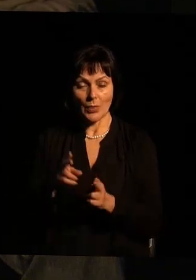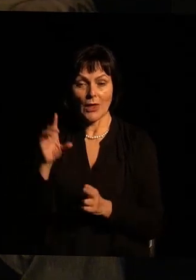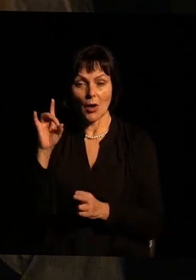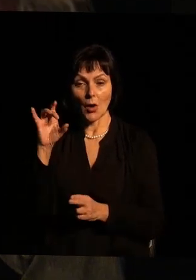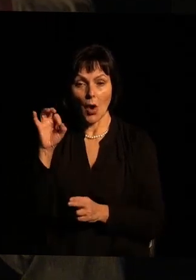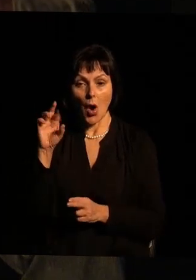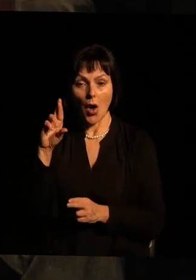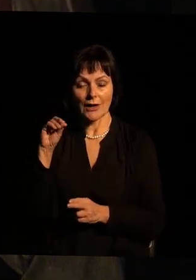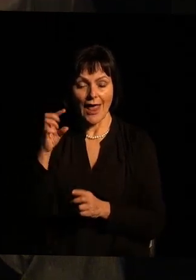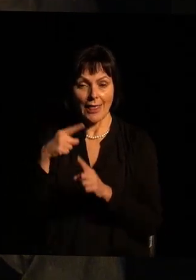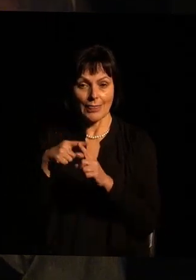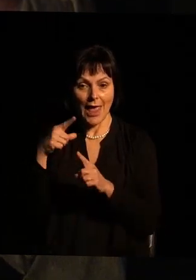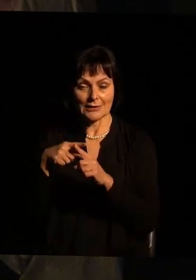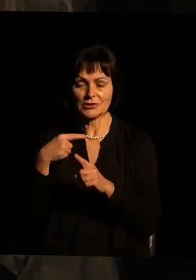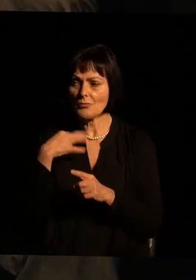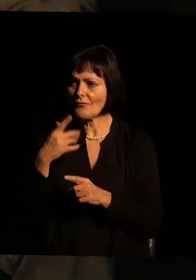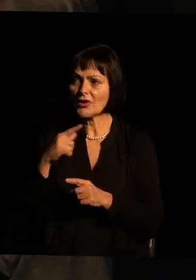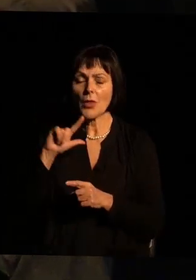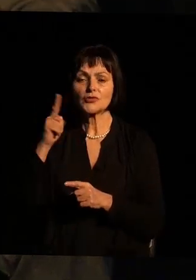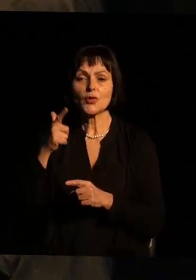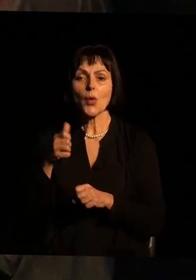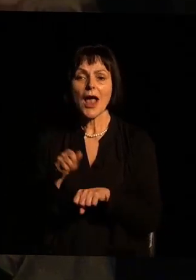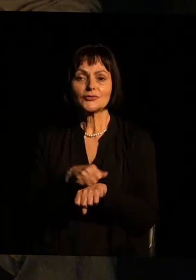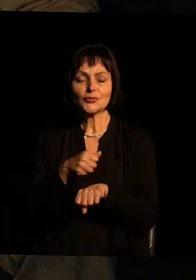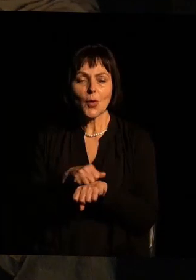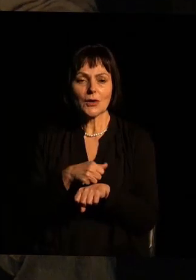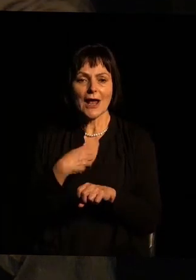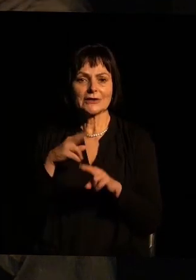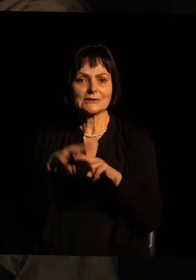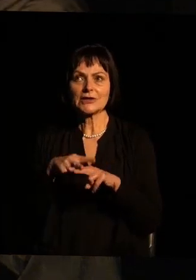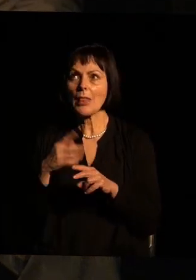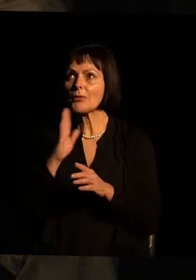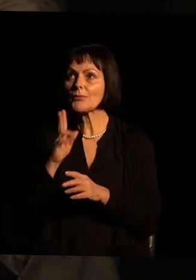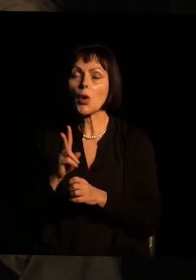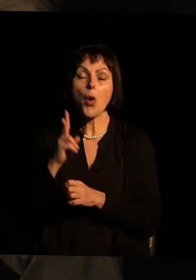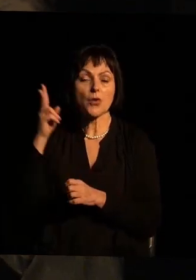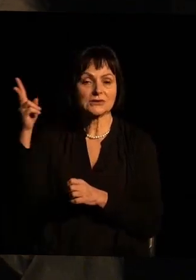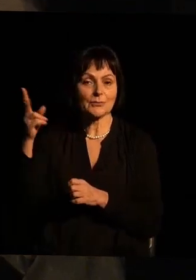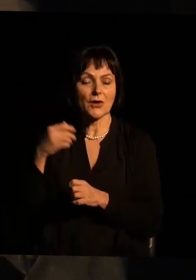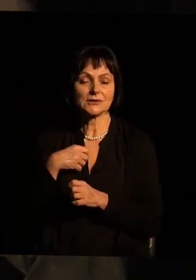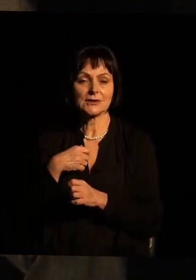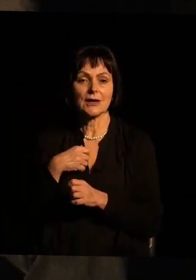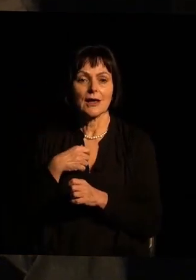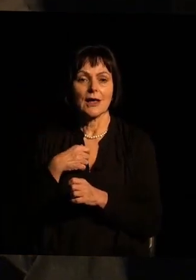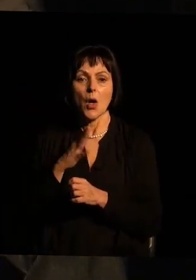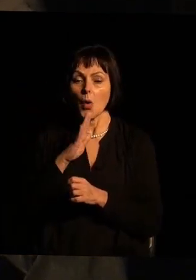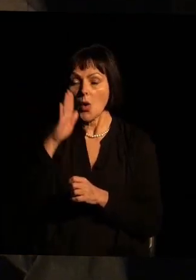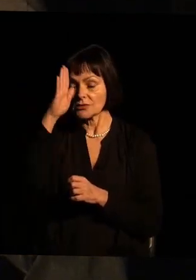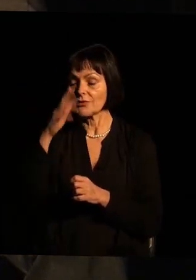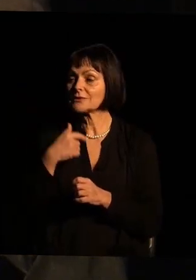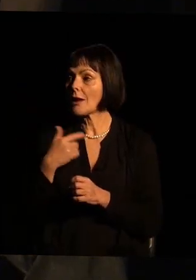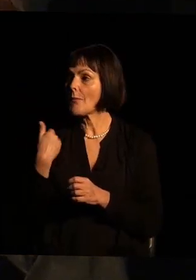wtedy nazywano, że to jest no, druga skóra, że sprzęt kosmiczny. I byłem no, niesamowicie